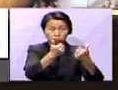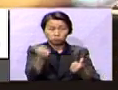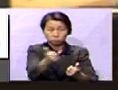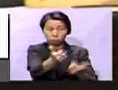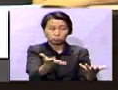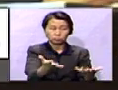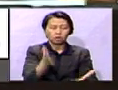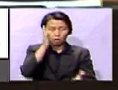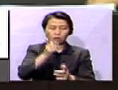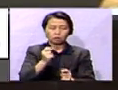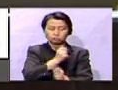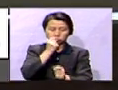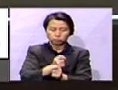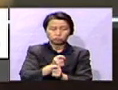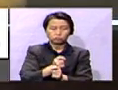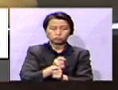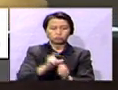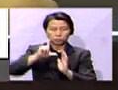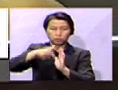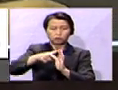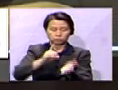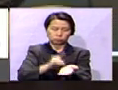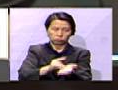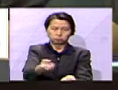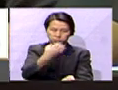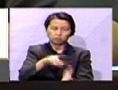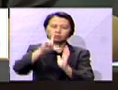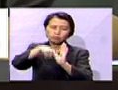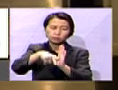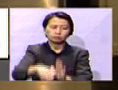masing-masing akan ditentukan oleh pasukan perubatan kelak.